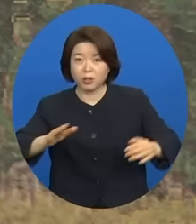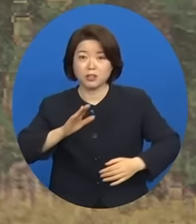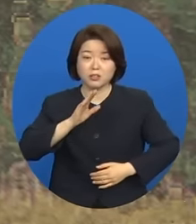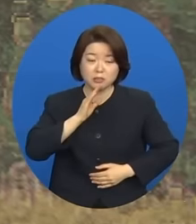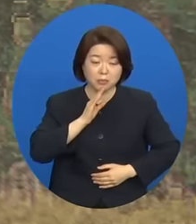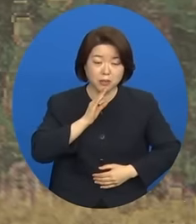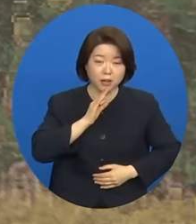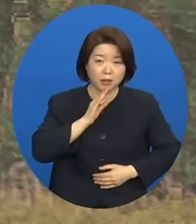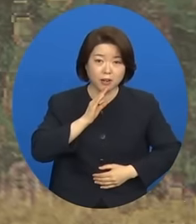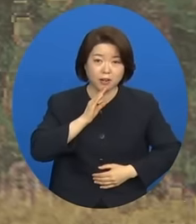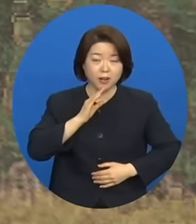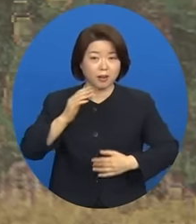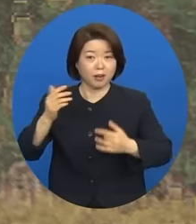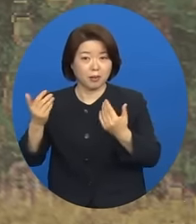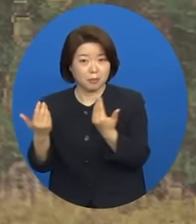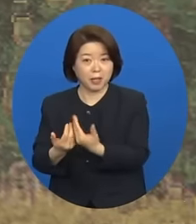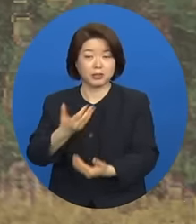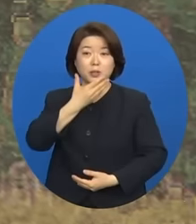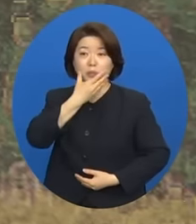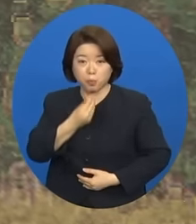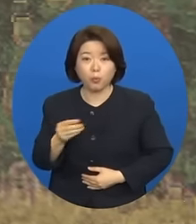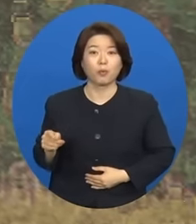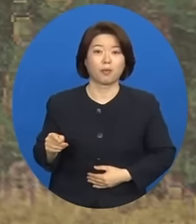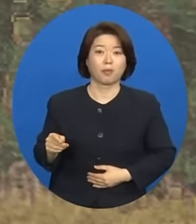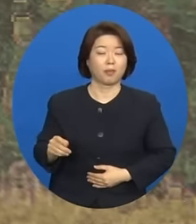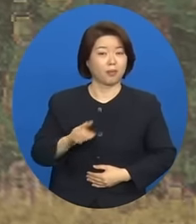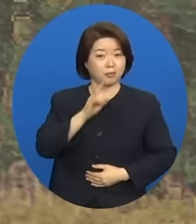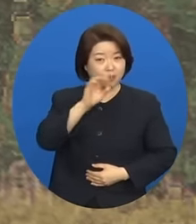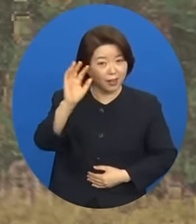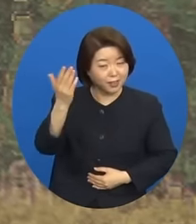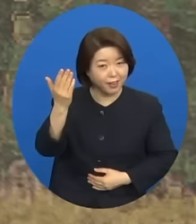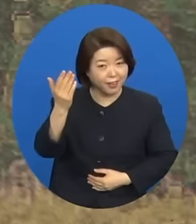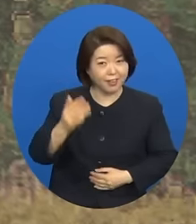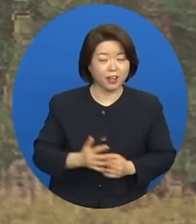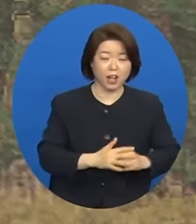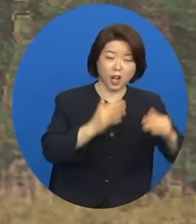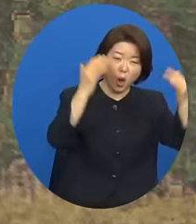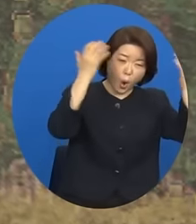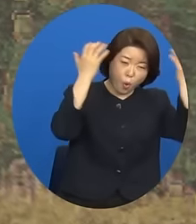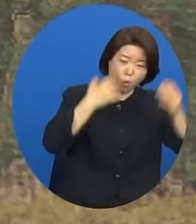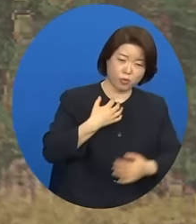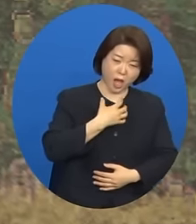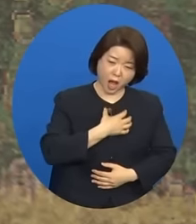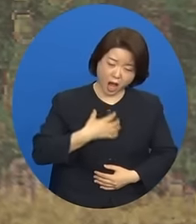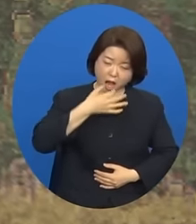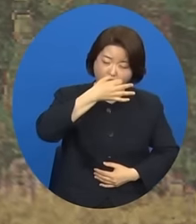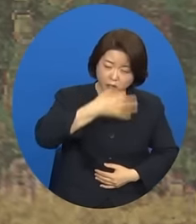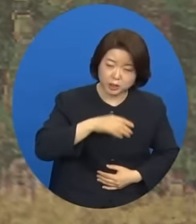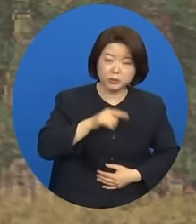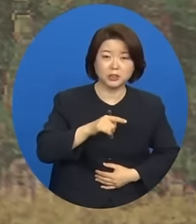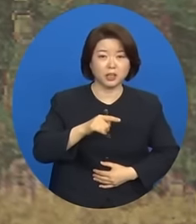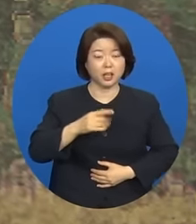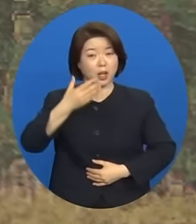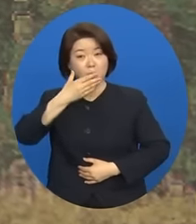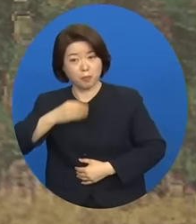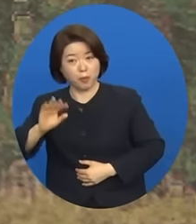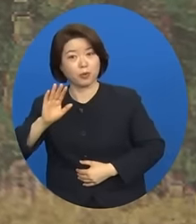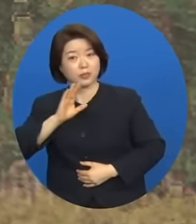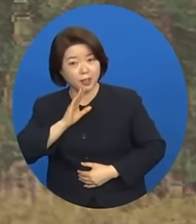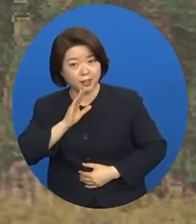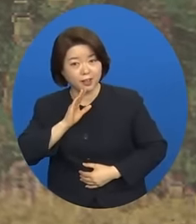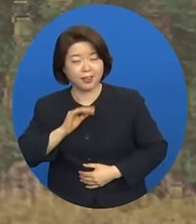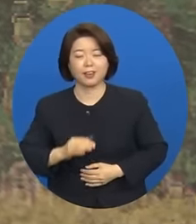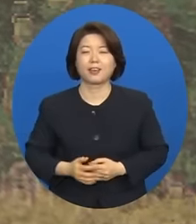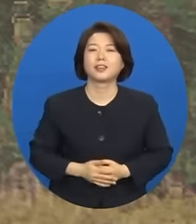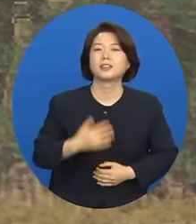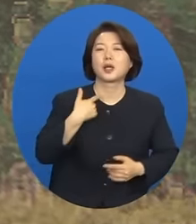복된 세월이었습니다. 여러분, 그게 말이 됩니까? 고난과 역경이 어떻게 복된 세월이 될 수 있느냐. 근데 여러분, 경험해 보신 분들은 아실